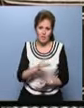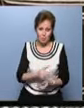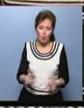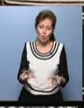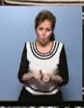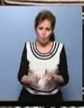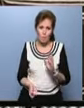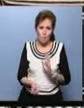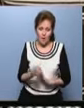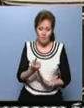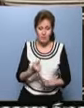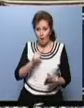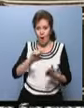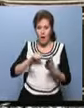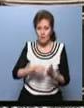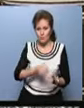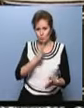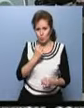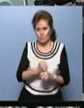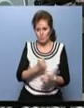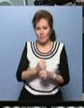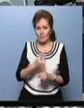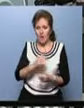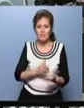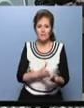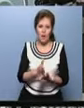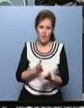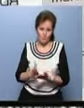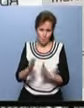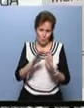появятся, и акцент на этот раз будет сделан на целевые программы.